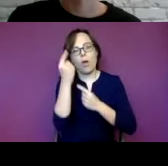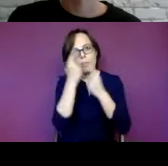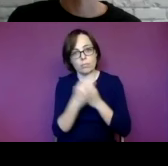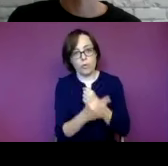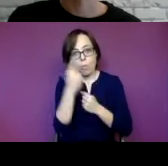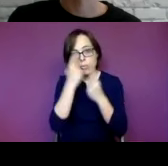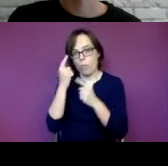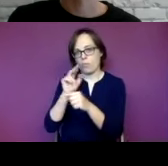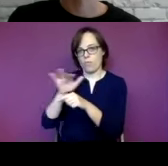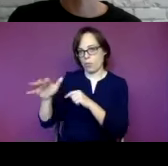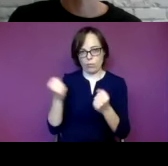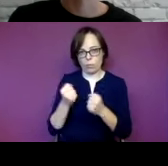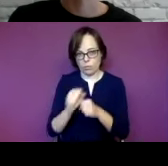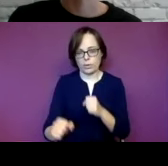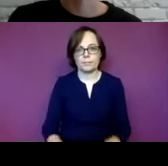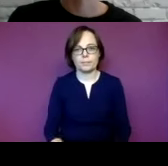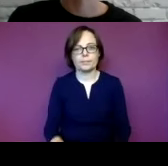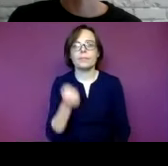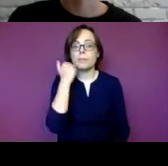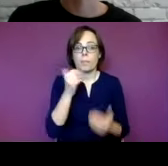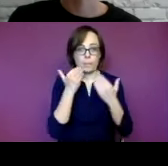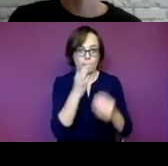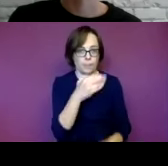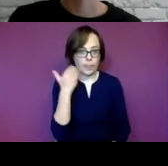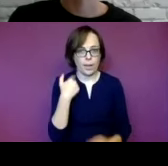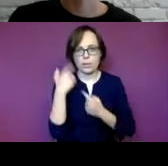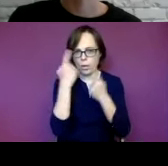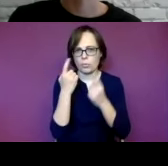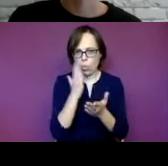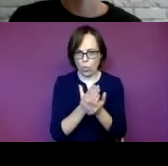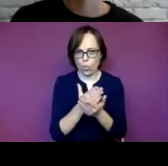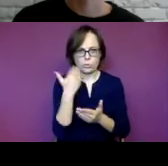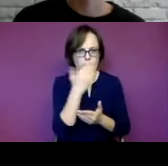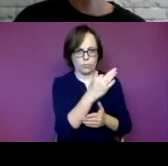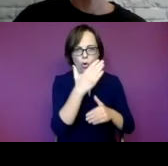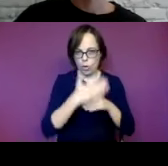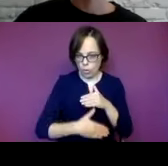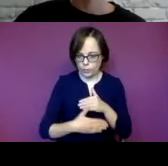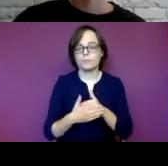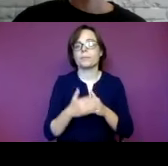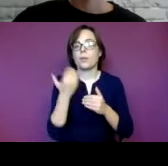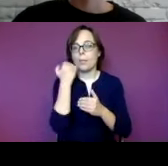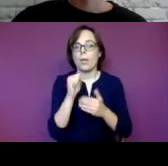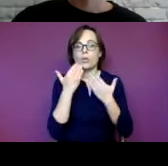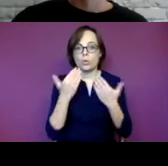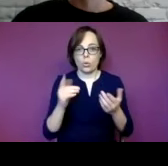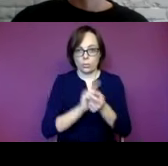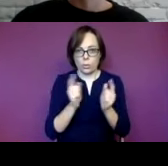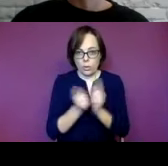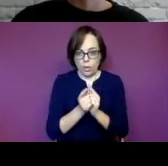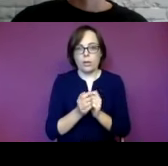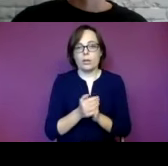Bardzo dziękuję za tę wypowiedź i myślę, że na niej skończymy. Bardzo wszystkim dziękuję za spotkanie. Mam nadzieję, że dowiedzieliśmy